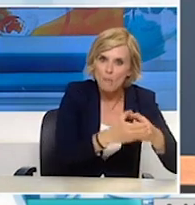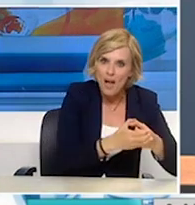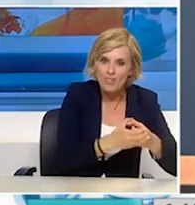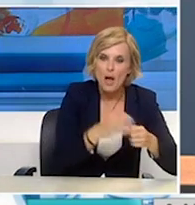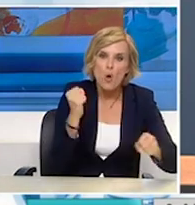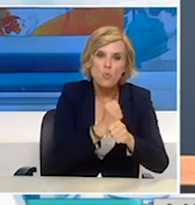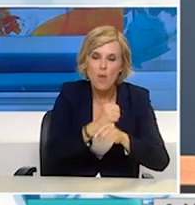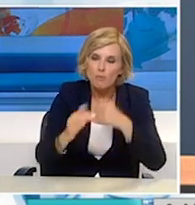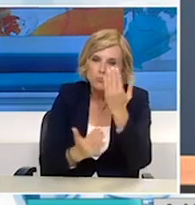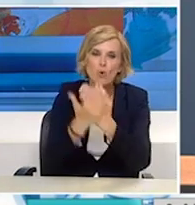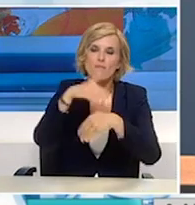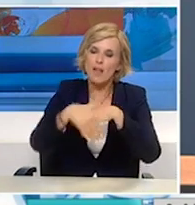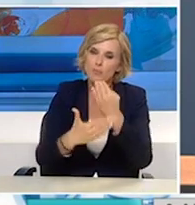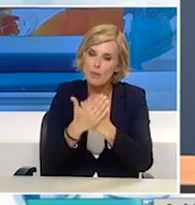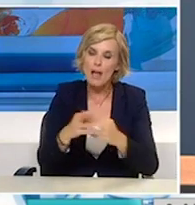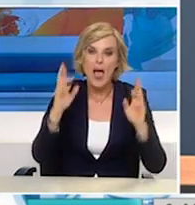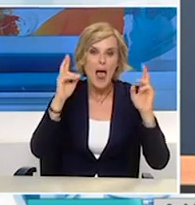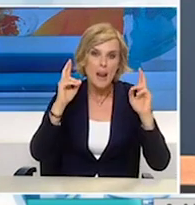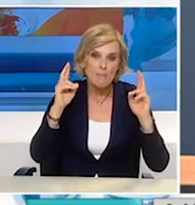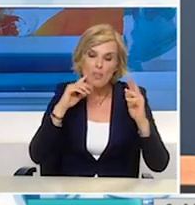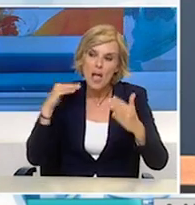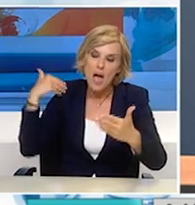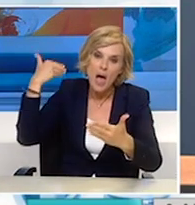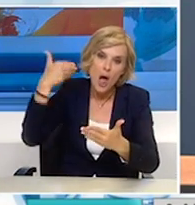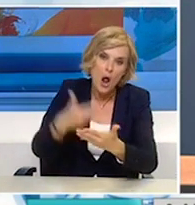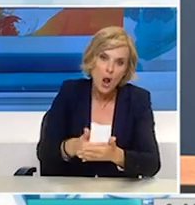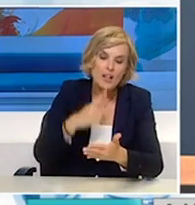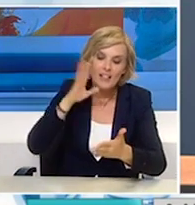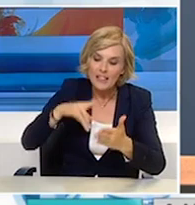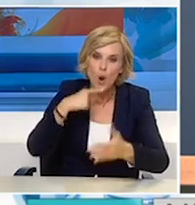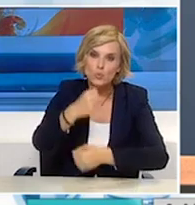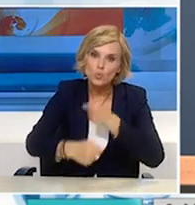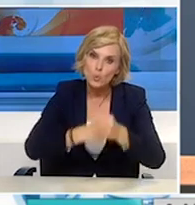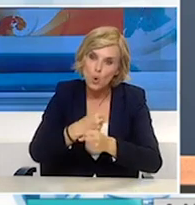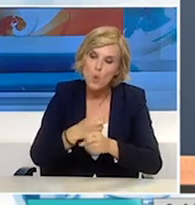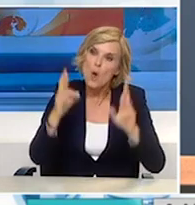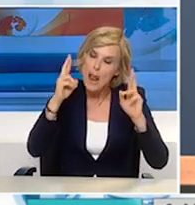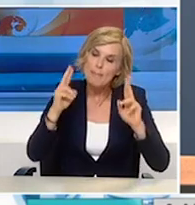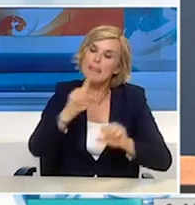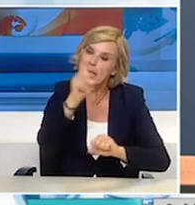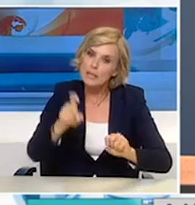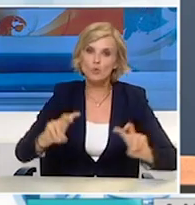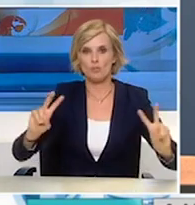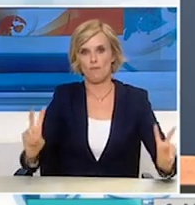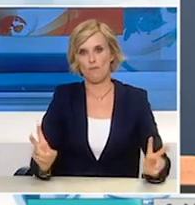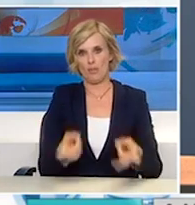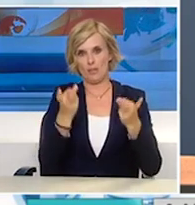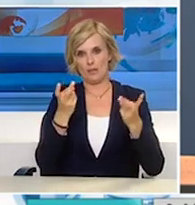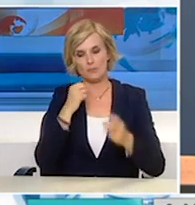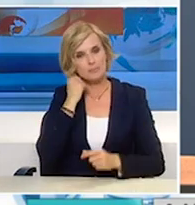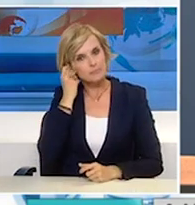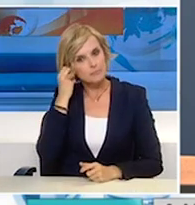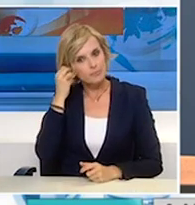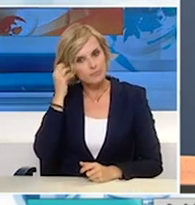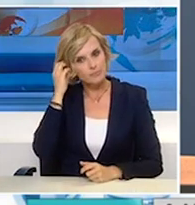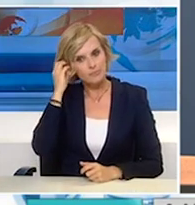από αυτά μέχρι το τέλος του χρόνου θα έχουν καλά αποτελέσματα. Ευελπιστούμε. Δεν το ξέρουμε. Ευελπιστούμε. Έχουν τοποθετηθεί οι αξιωματούχοι του